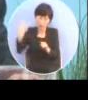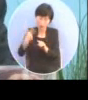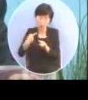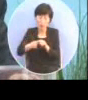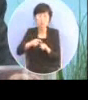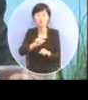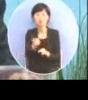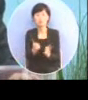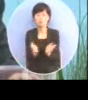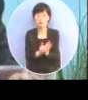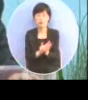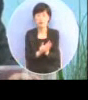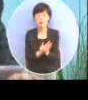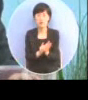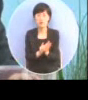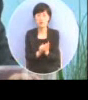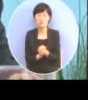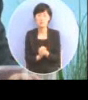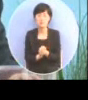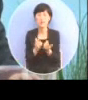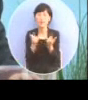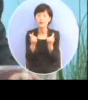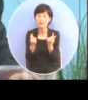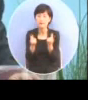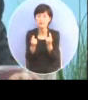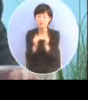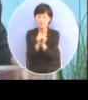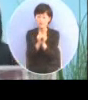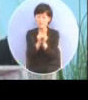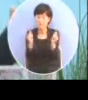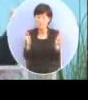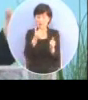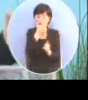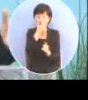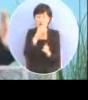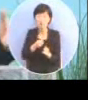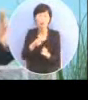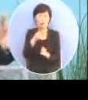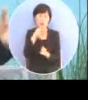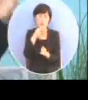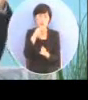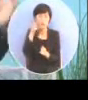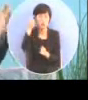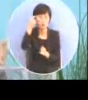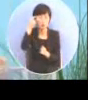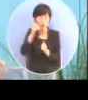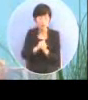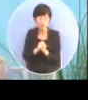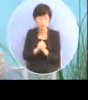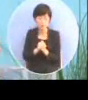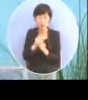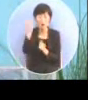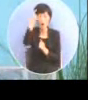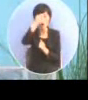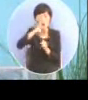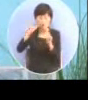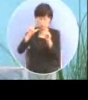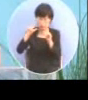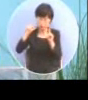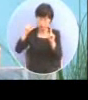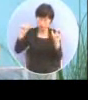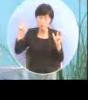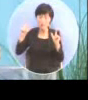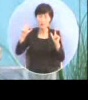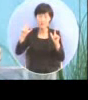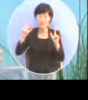왜 인간에게 행복이 없을까? Tại sao con người không có hạnh phúc nhỉ? 유명한 가수가 돼 가지고 세계를 움직인데도 약물 때문에